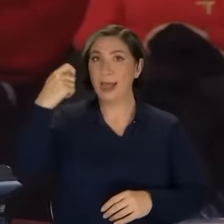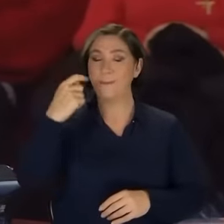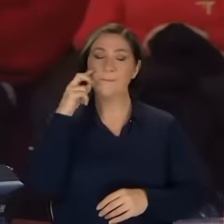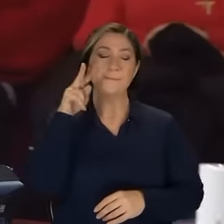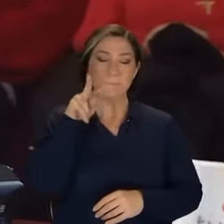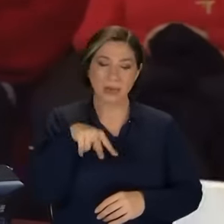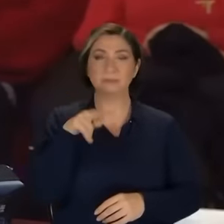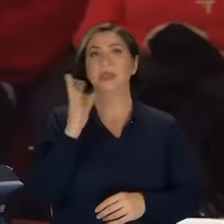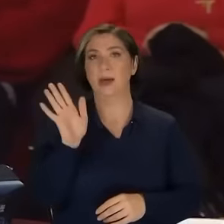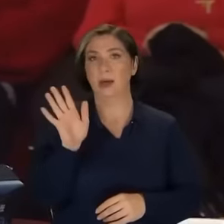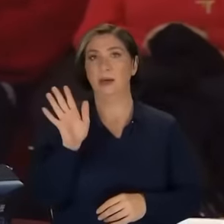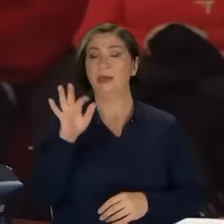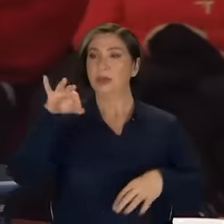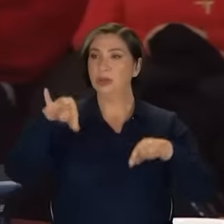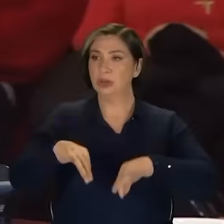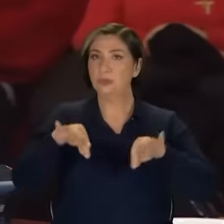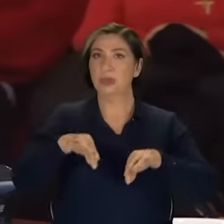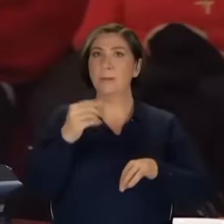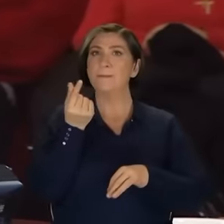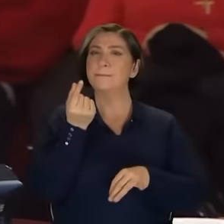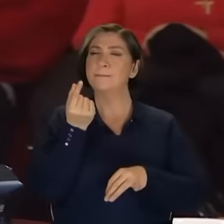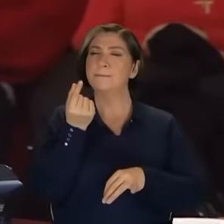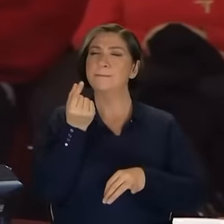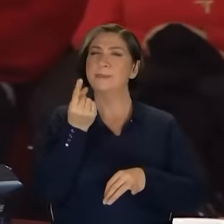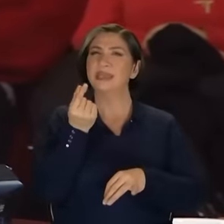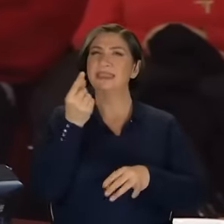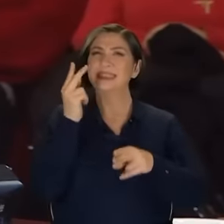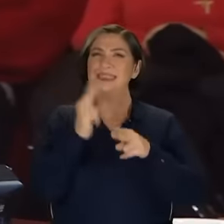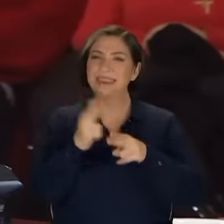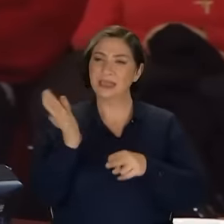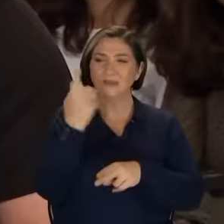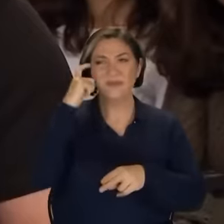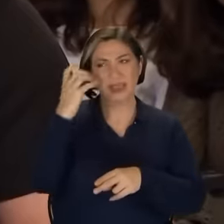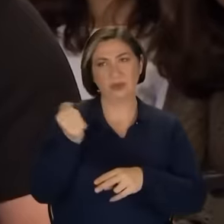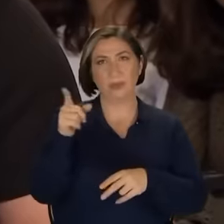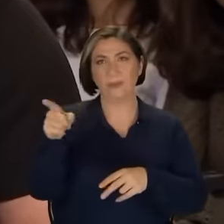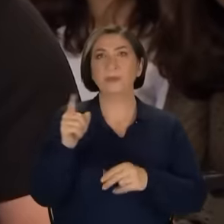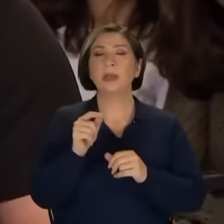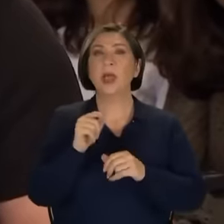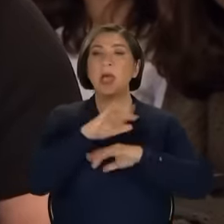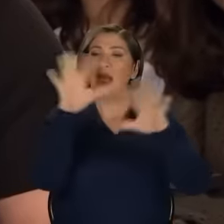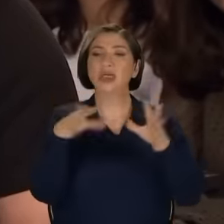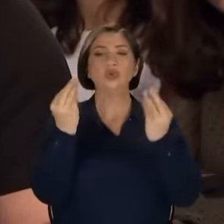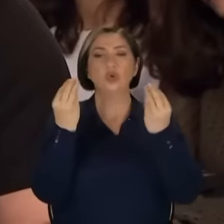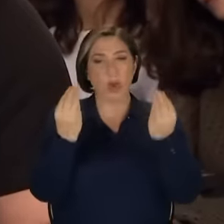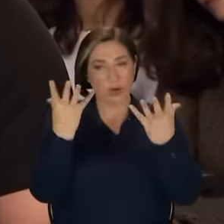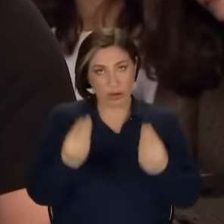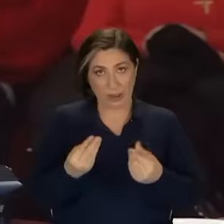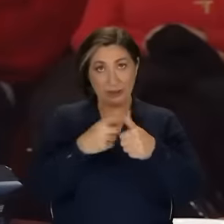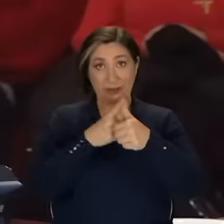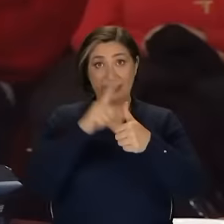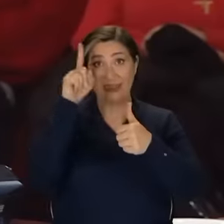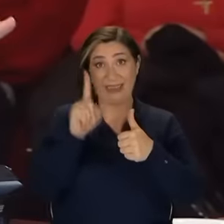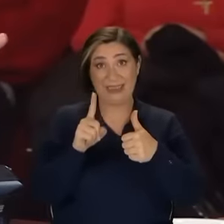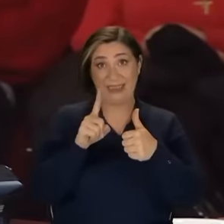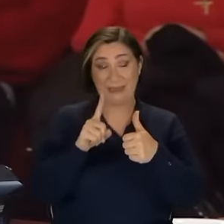bütün filmlere baktığımız zaman. Şimdi biraz seninle hızla geçip senin fikirlerini alacağım. Şimdi her şey çok güzel olacak. İlk